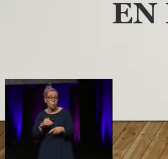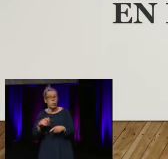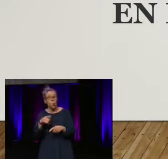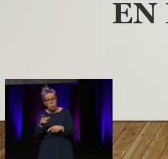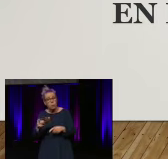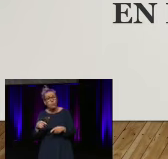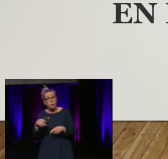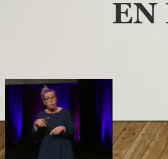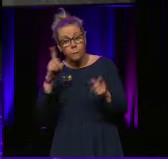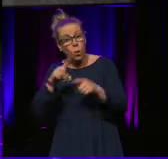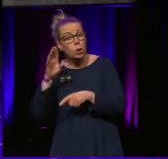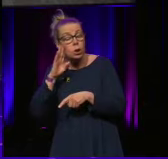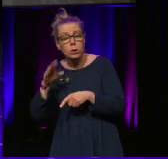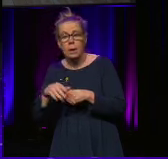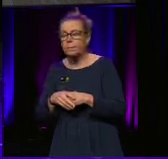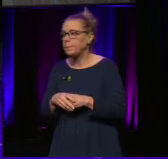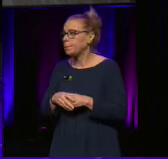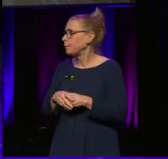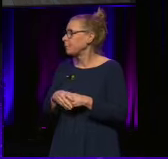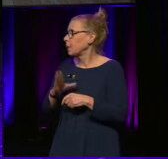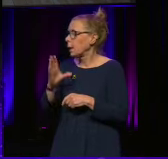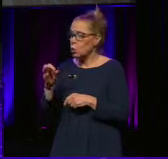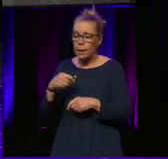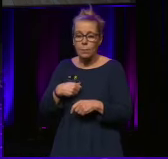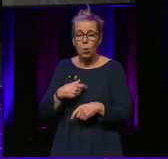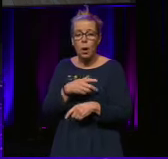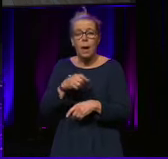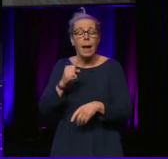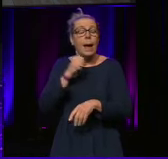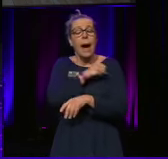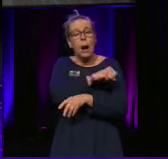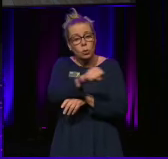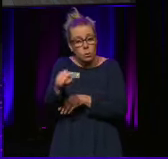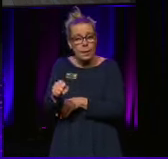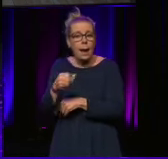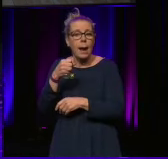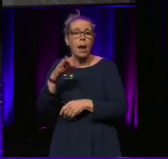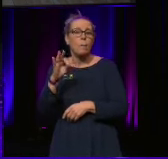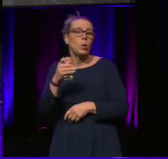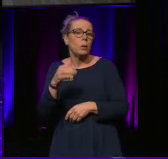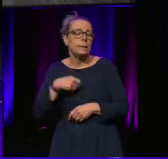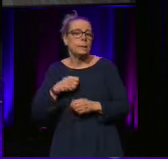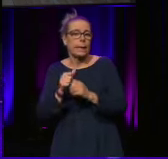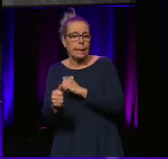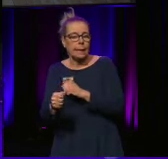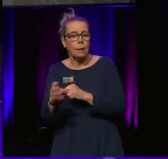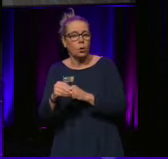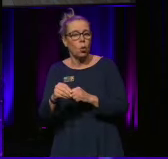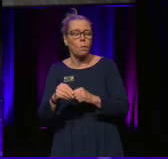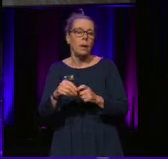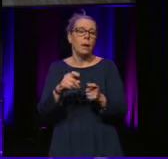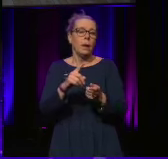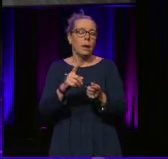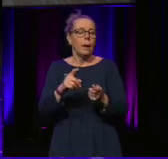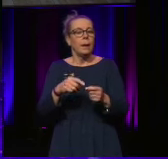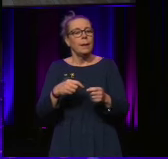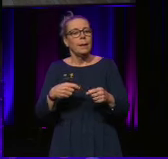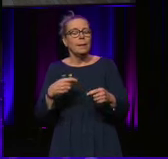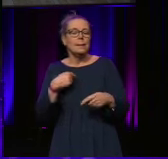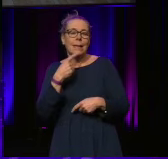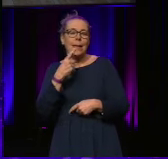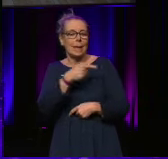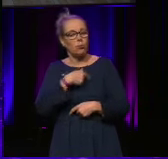och man kan väl också säga att auktoritära populistiska ledare väldigt ofta jämför sig eller jämställer sig med folket, att de är någon slags uttryck för folkviljan, den